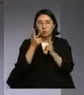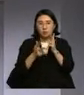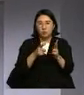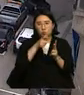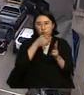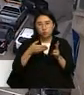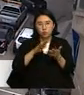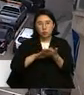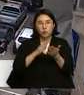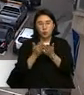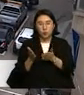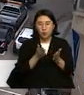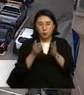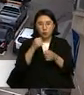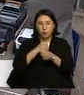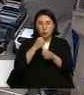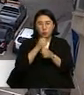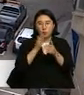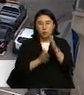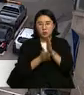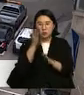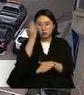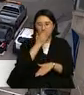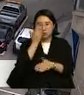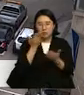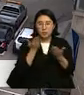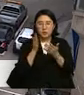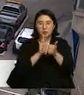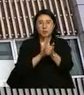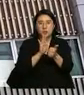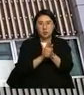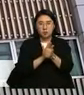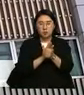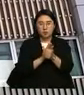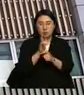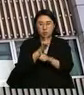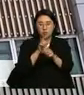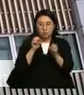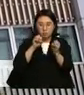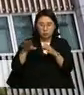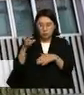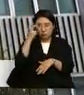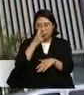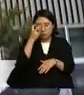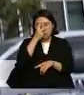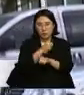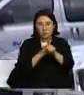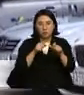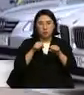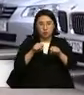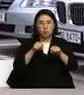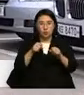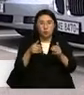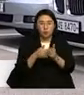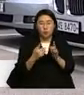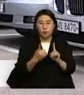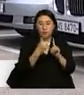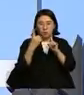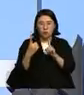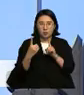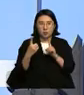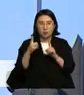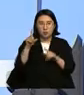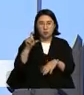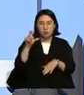하천 정화 와 꽃길 조성 공공시설 방영 빛 업무지원 무단투기 감시 와 우수관 청소 등 입니다 대상자는